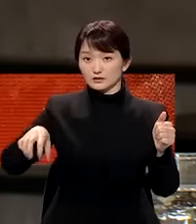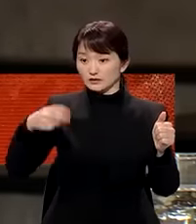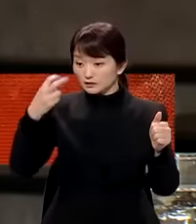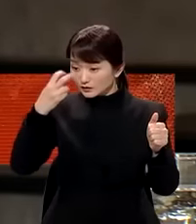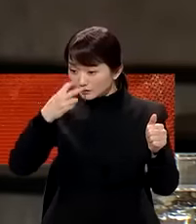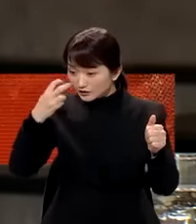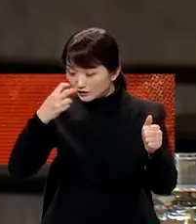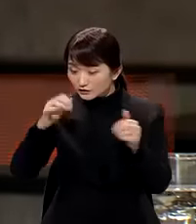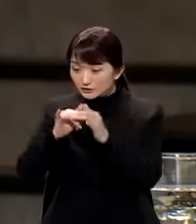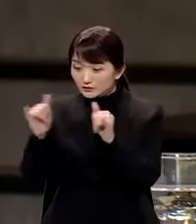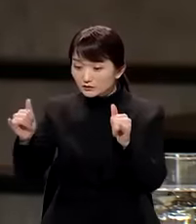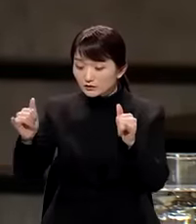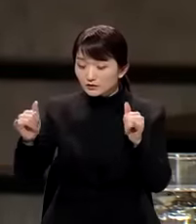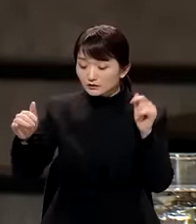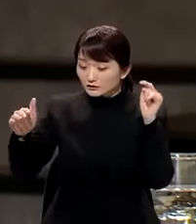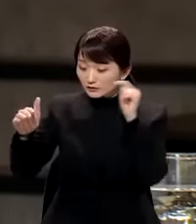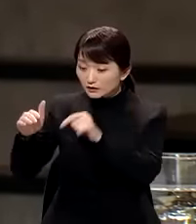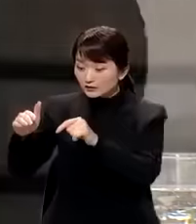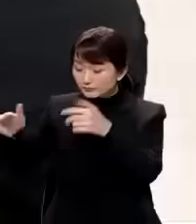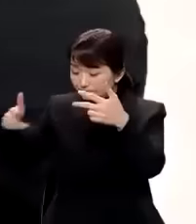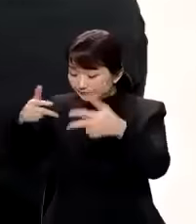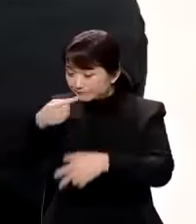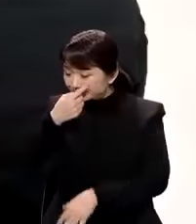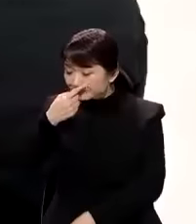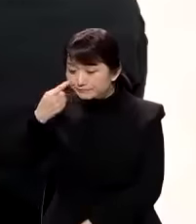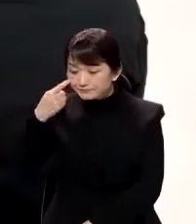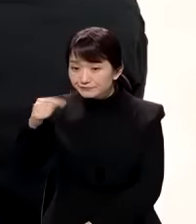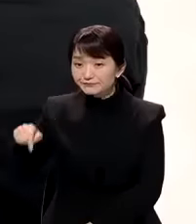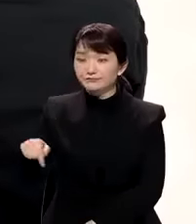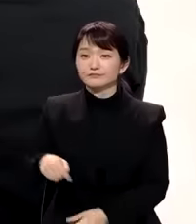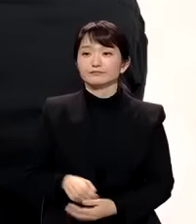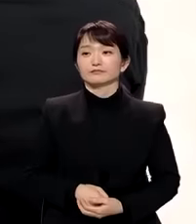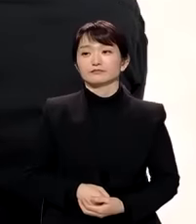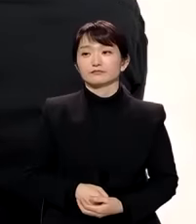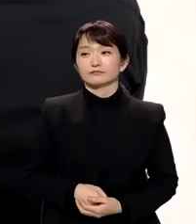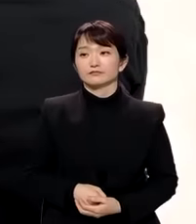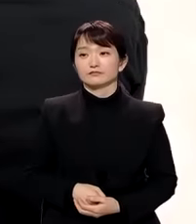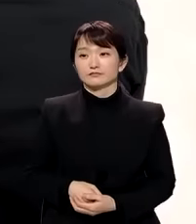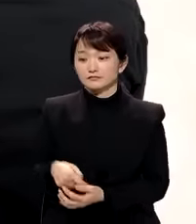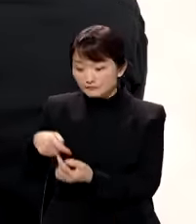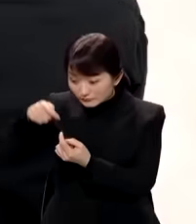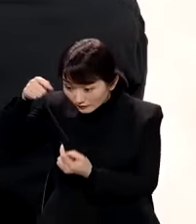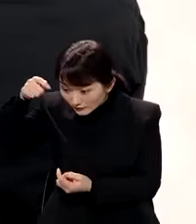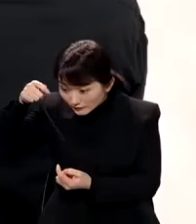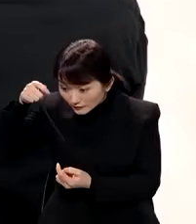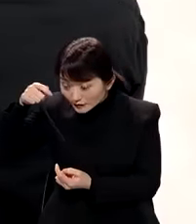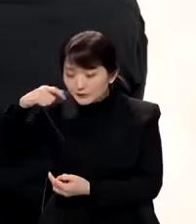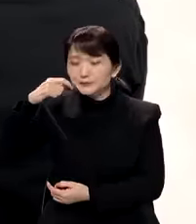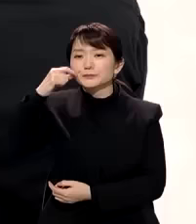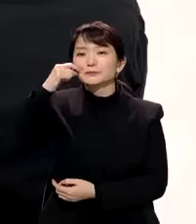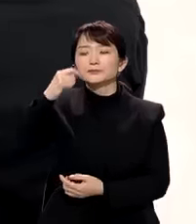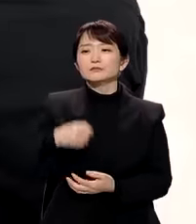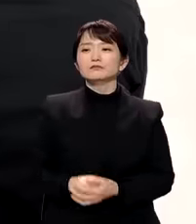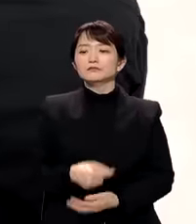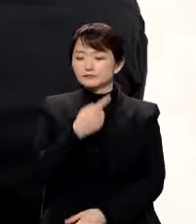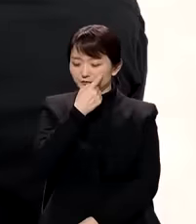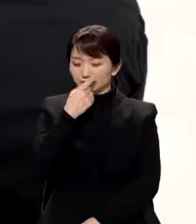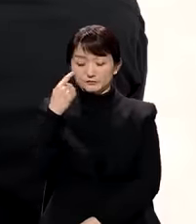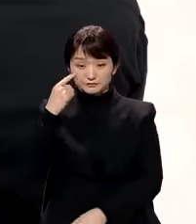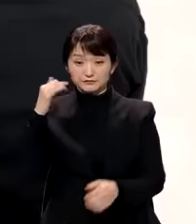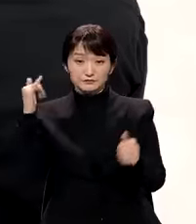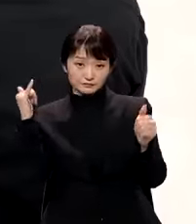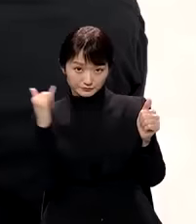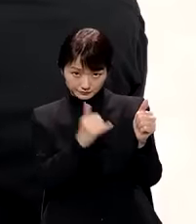CCTV 좀 확인하겠다 이렇게 얘기를 했더니 아마 이제 직접 보여 주지는 못한다 그런데 확인을 하고 연락을 주겠다